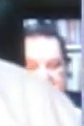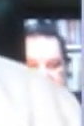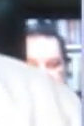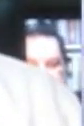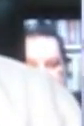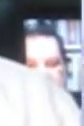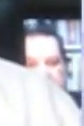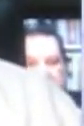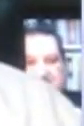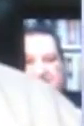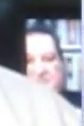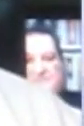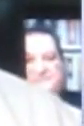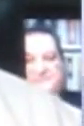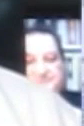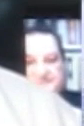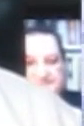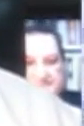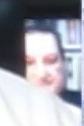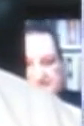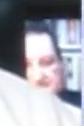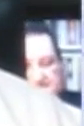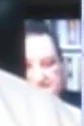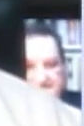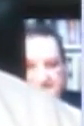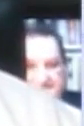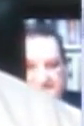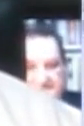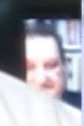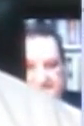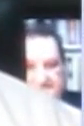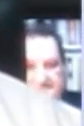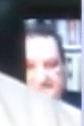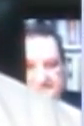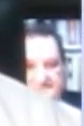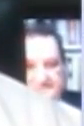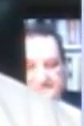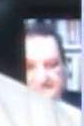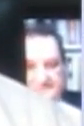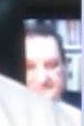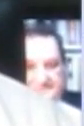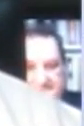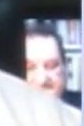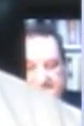έχουμε πάρει μία γεύση. Εκτιμώ ότι αργά ή γρήγορα η Τουρκία θα αντιδράσει,